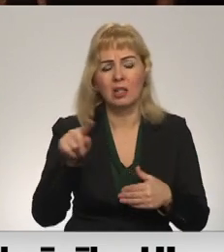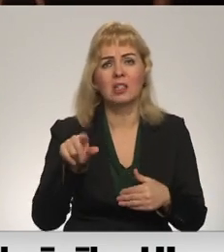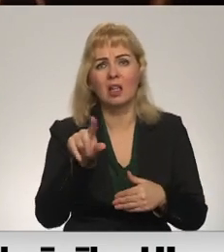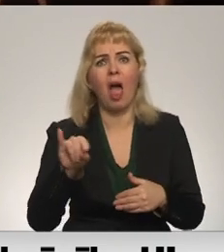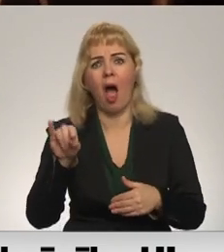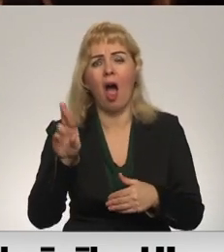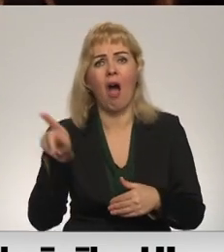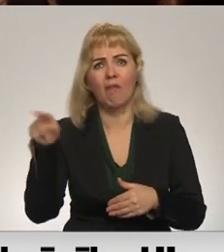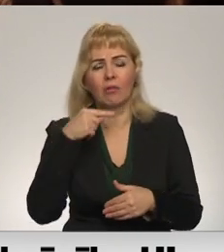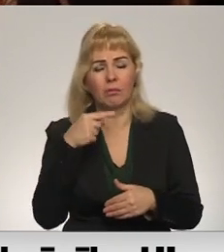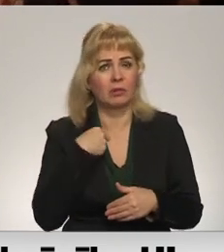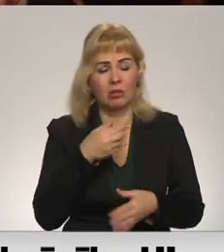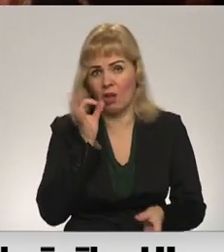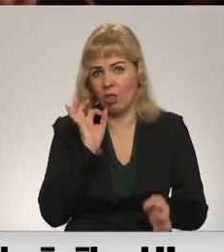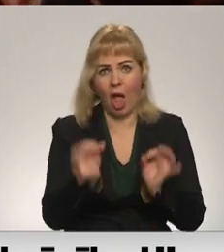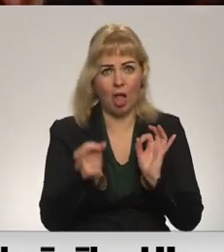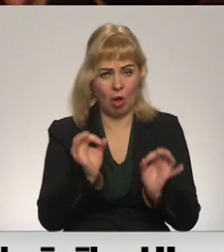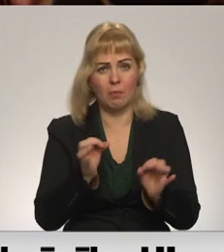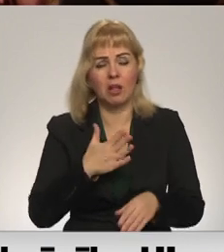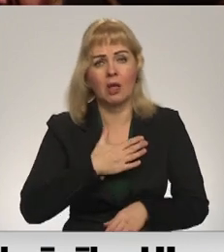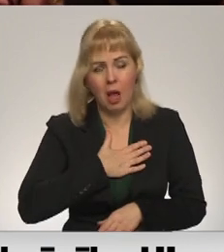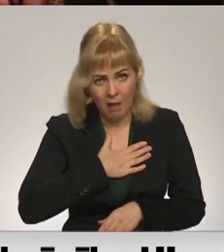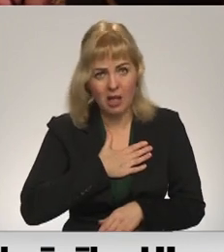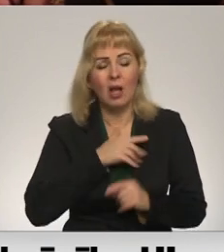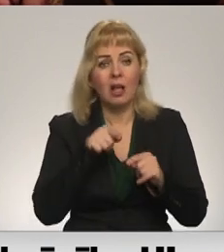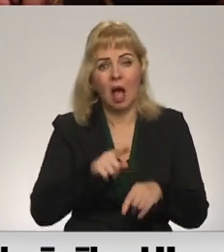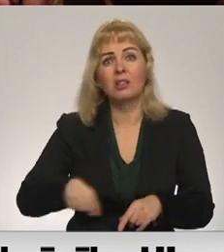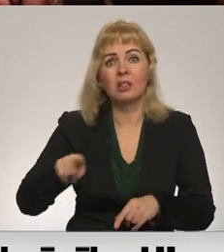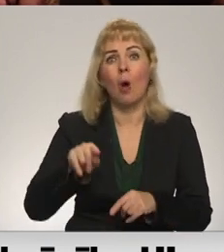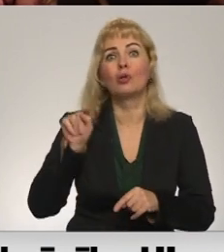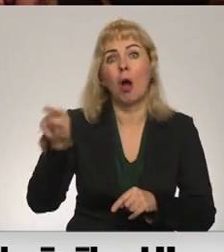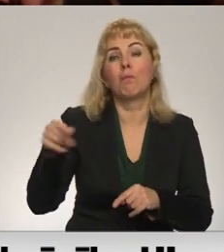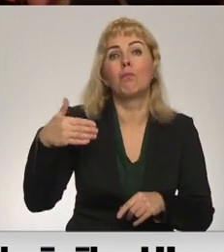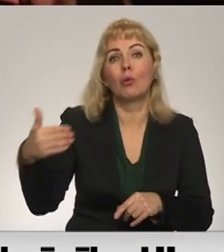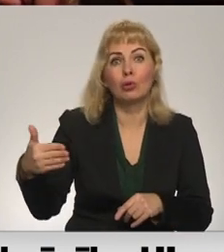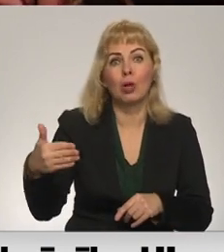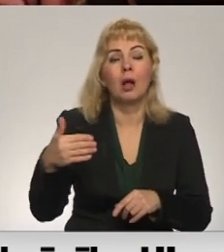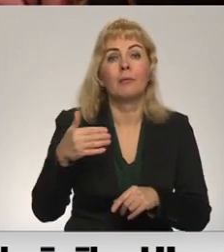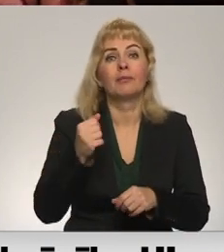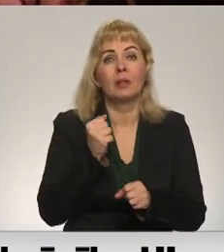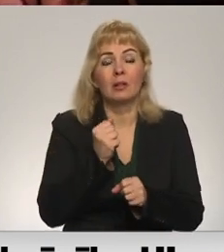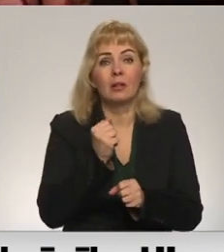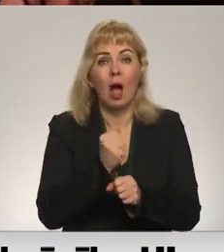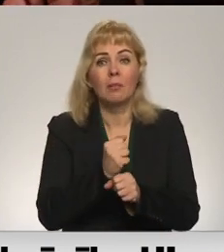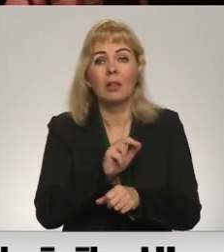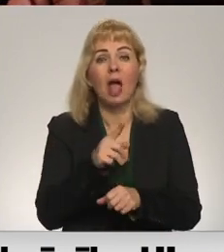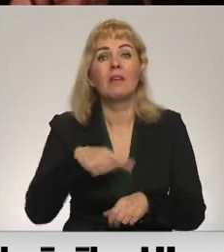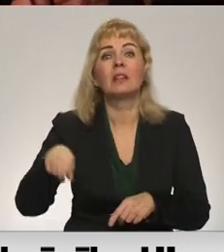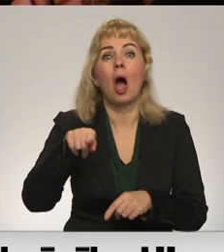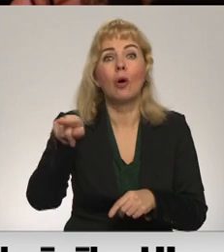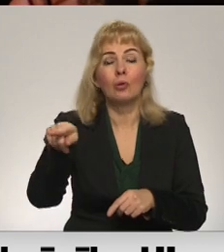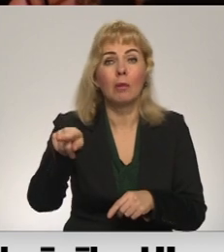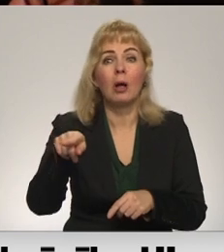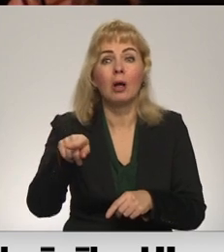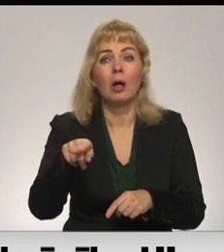ir pilnīgs neprāts. Un mēs esam tās tautas pusē, kurai dar pāri, nevis tās tautas pusē, kura